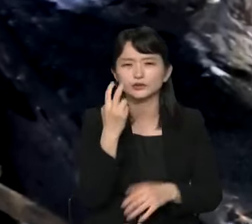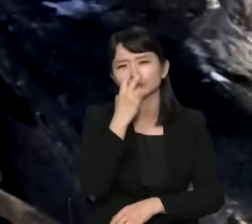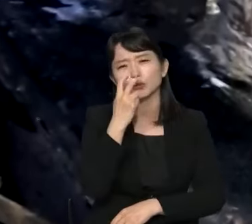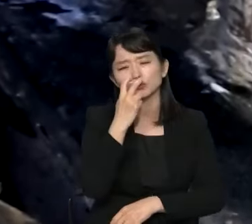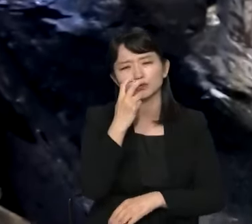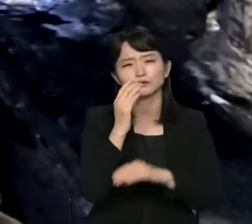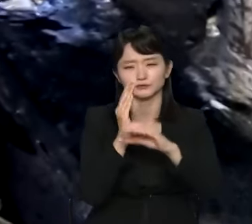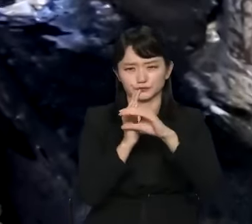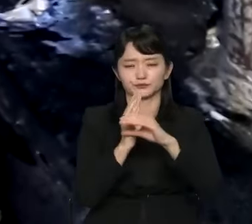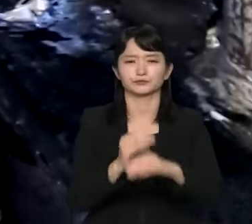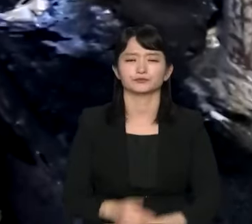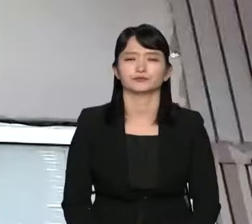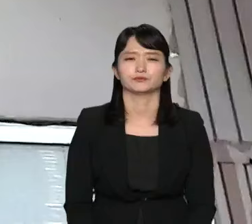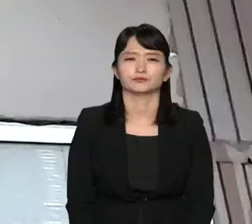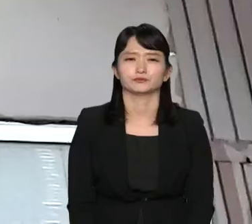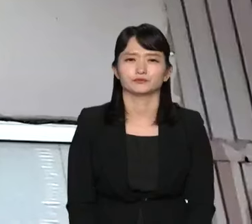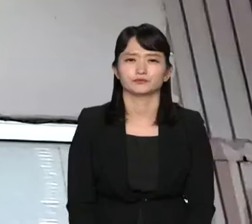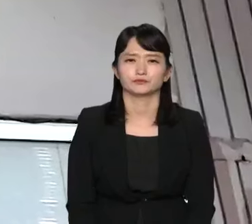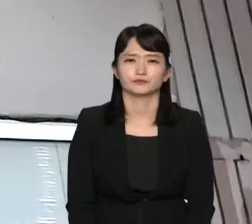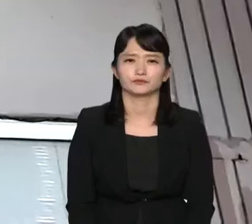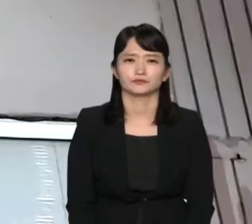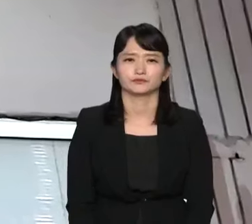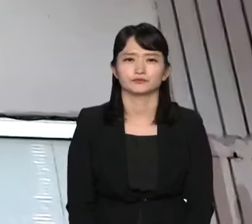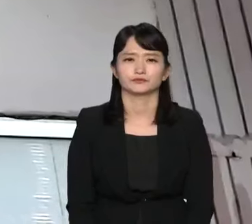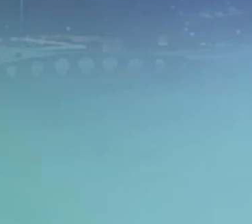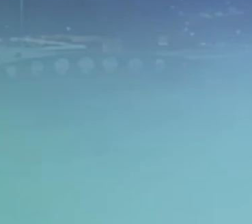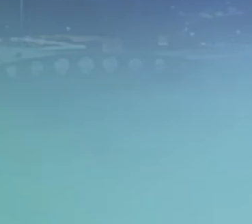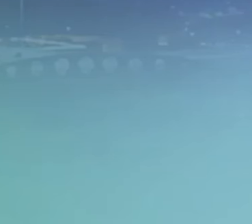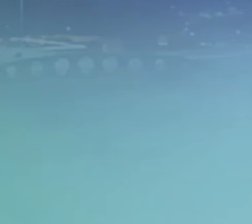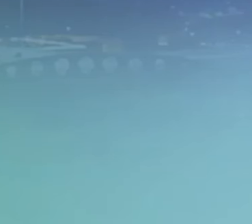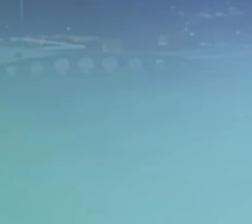중입니다 JTBC 원석입니다